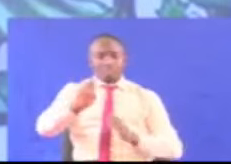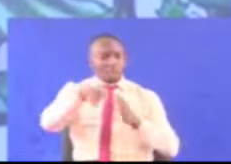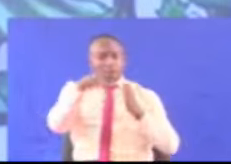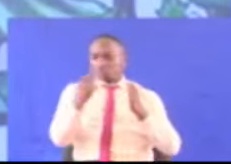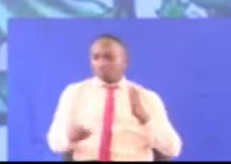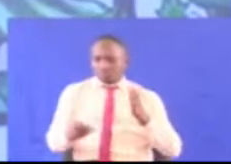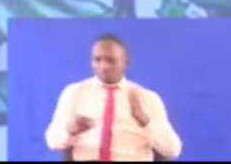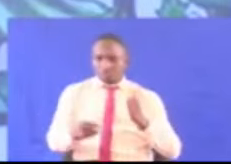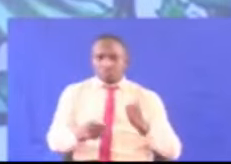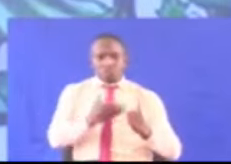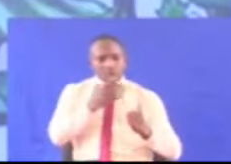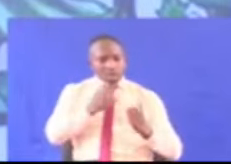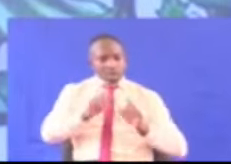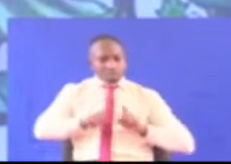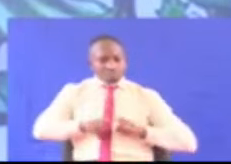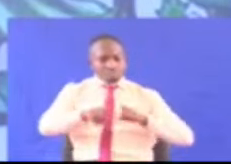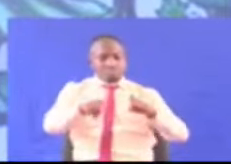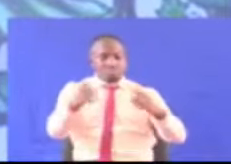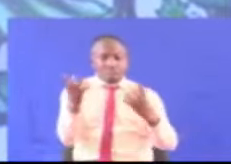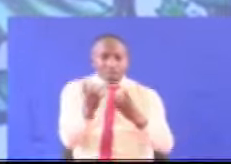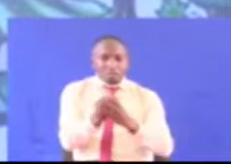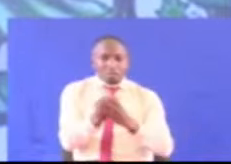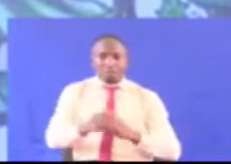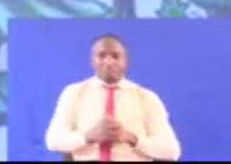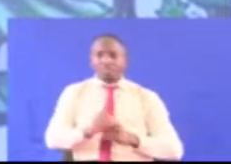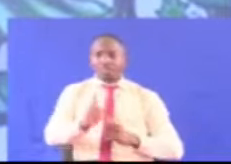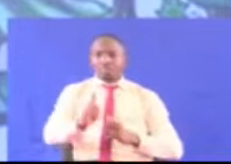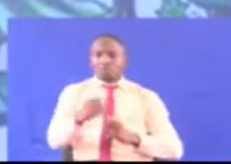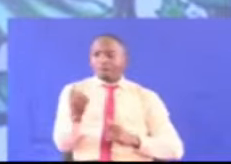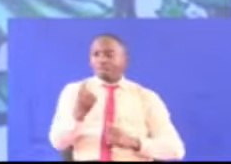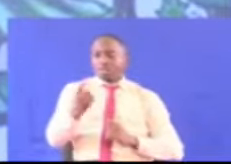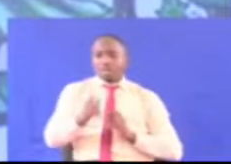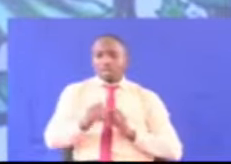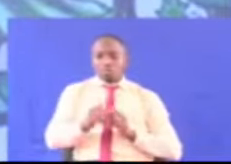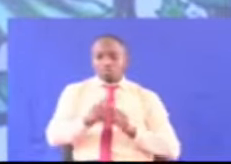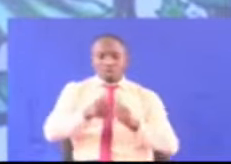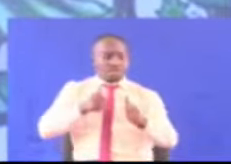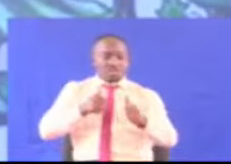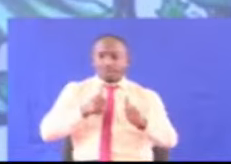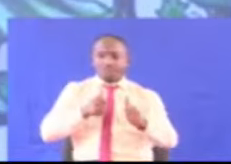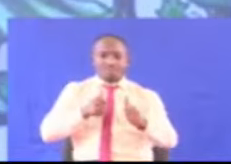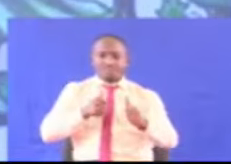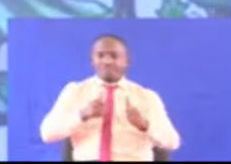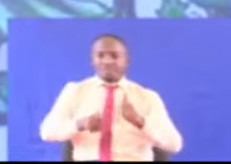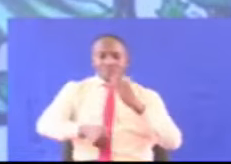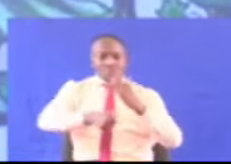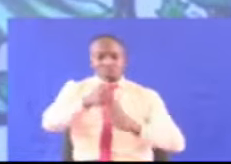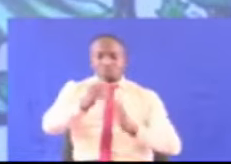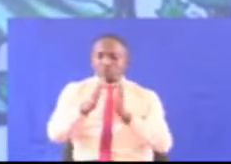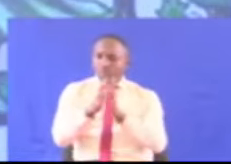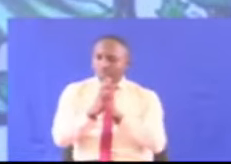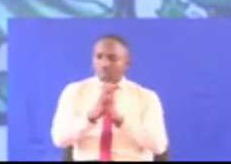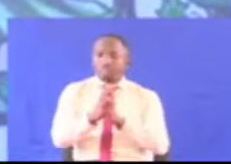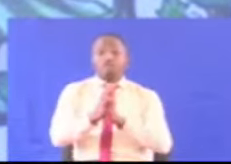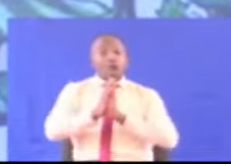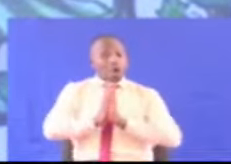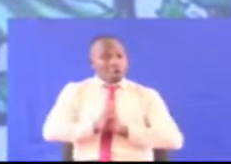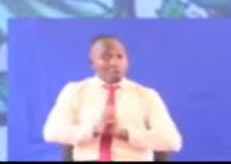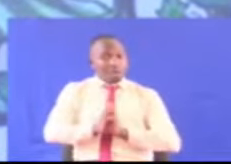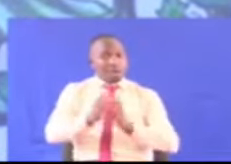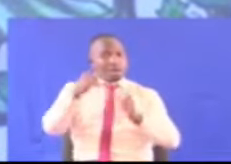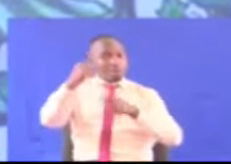hatutashindwa, lakini tunahitaji twende pamoja na wewe. Hatutaki kwenda peke yetu. Niwaombe viongozi wetu wa dini